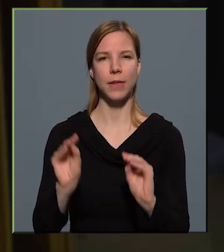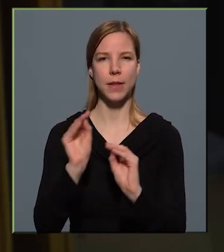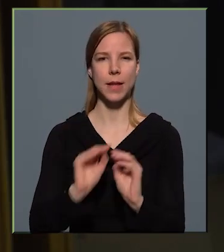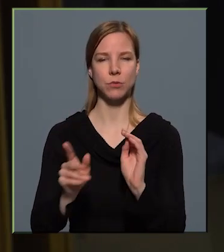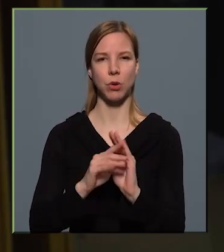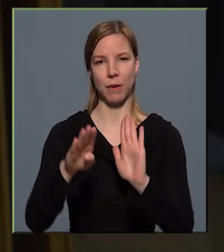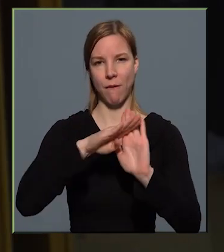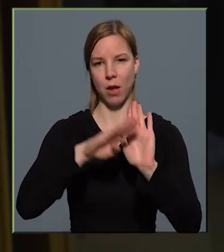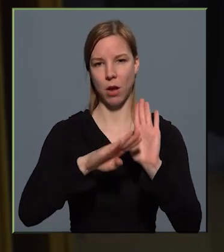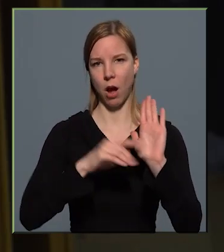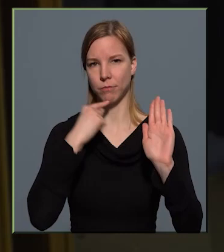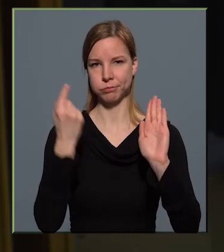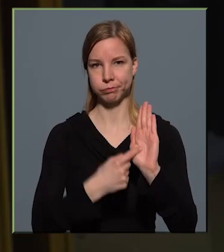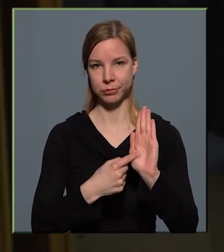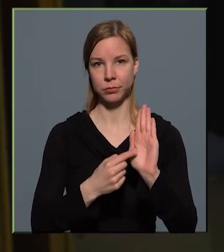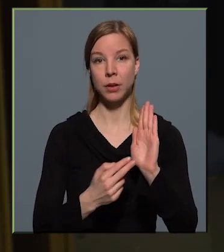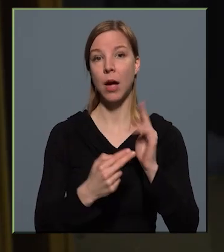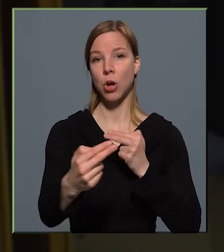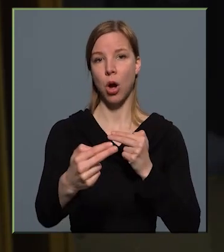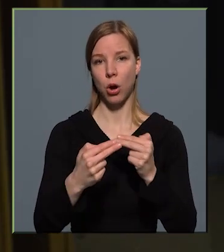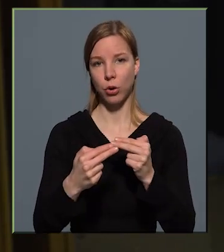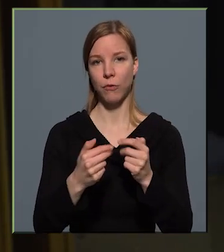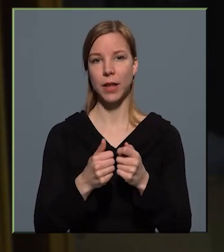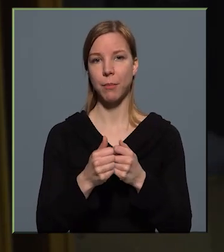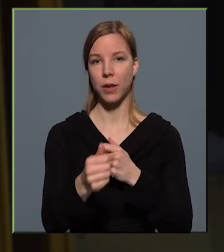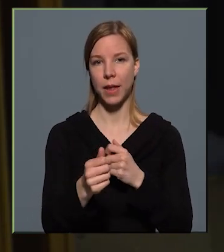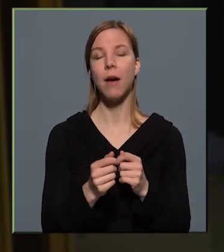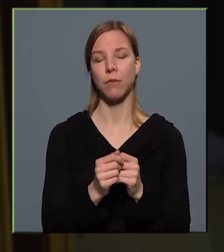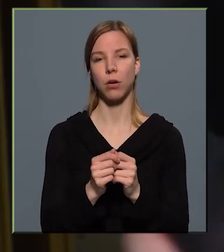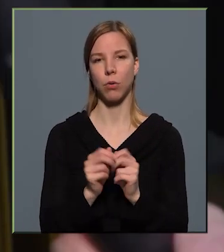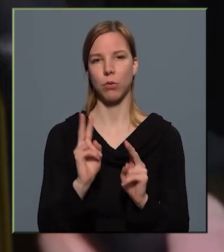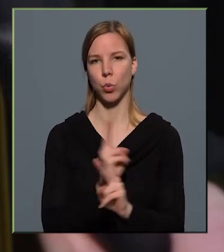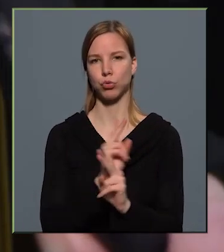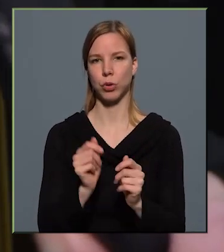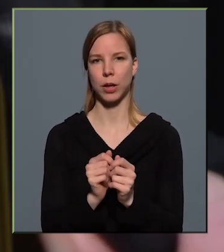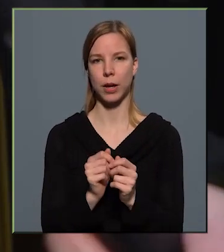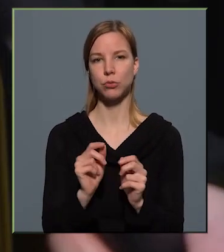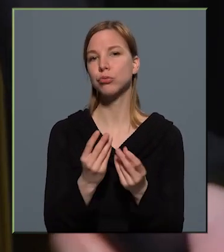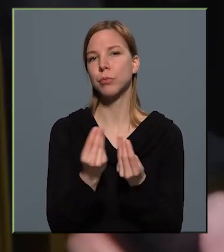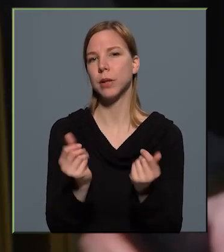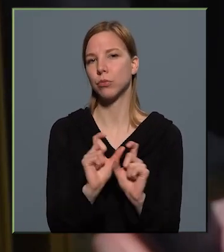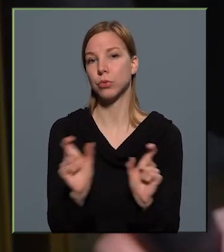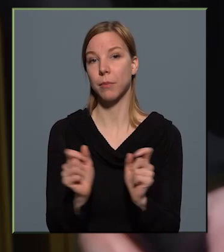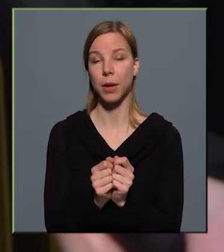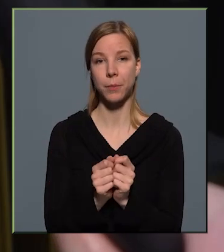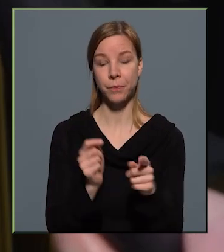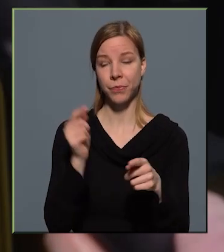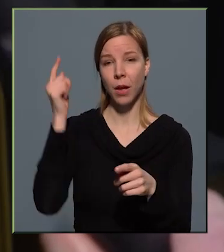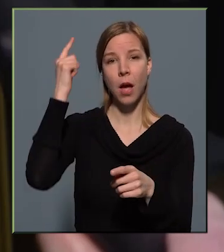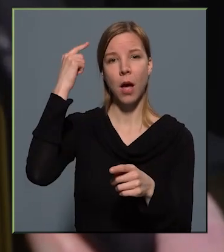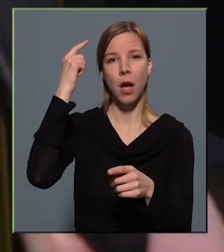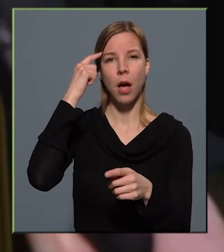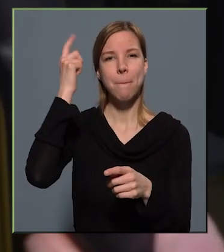a táv, azért erre annál nagyobb szükség van a minőség érdekében. Mentálisan egy ilyen hosszú